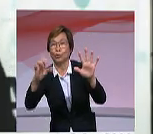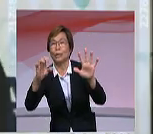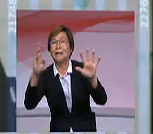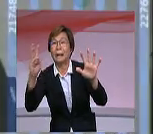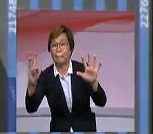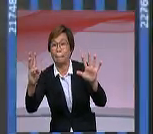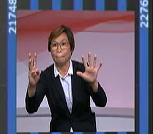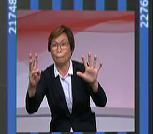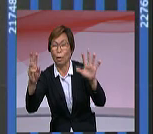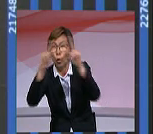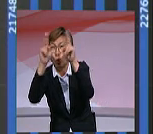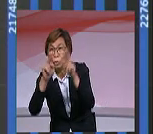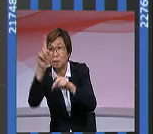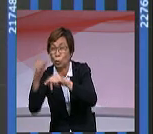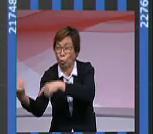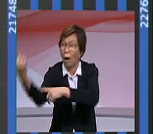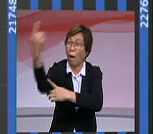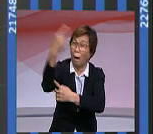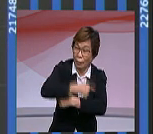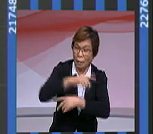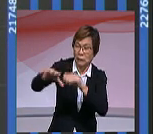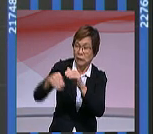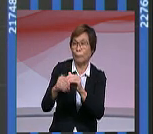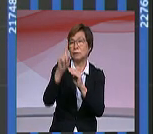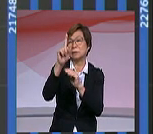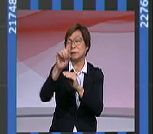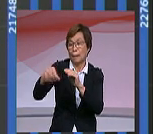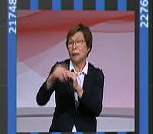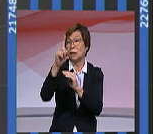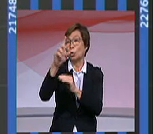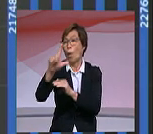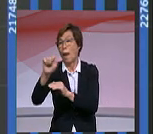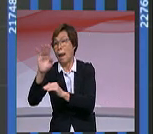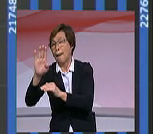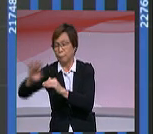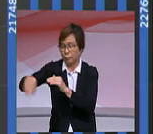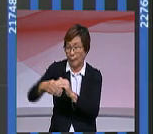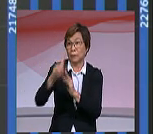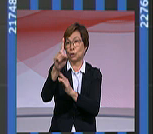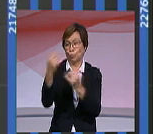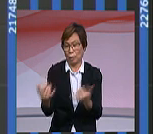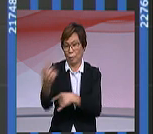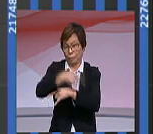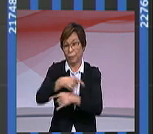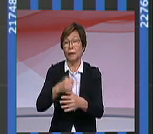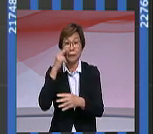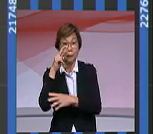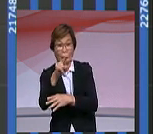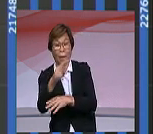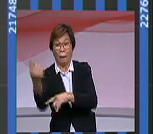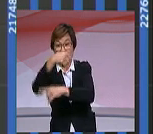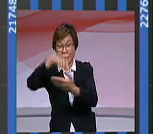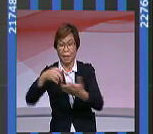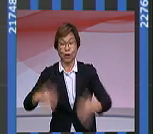54,706 ujian seharian, iaitu ada pertambahan satu makmal pada hari ini. Dan juga kita lihat pada hari ini kita